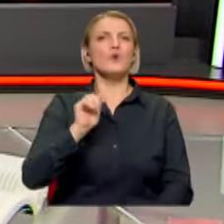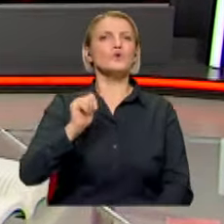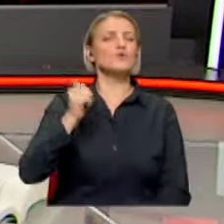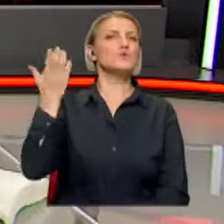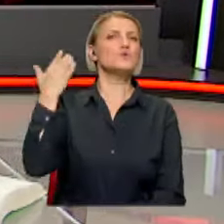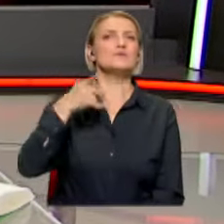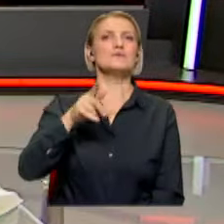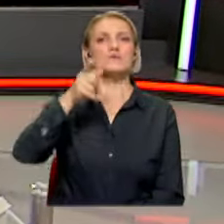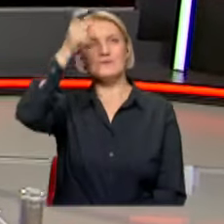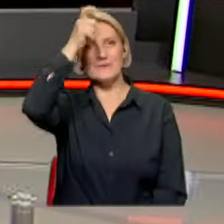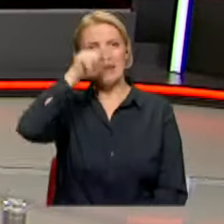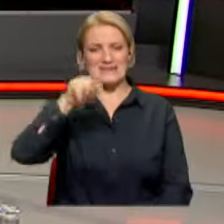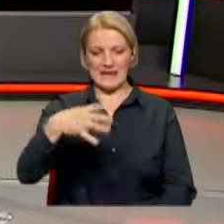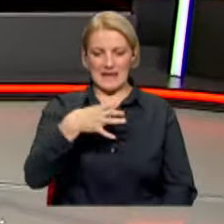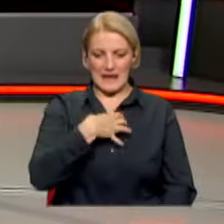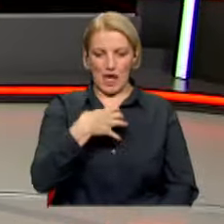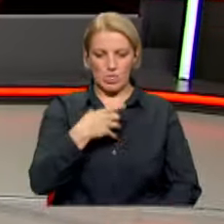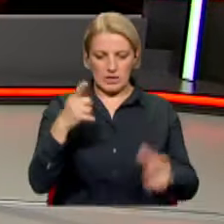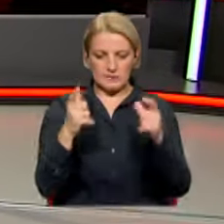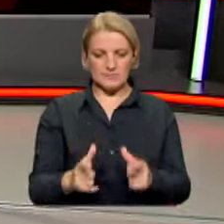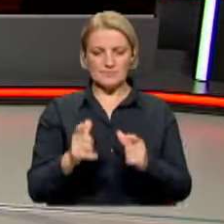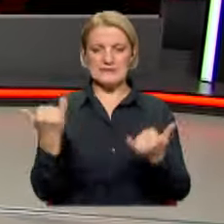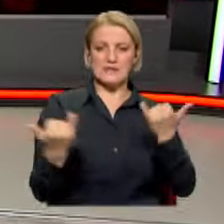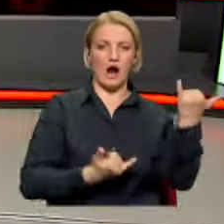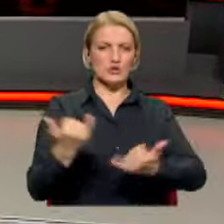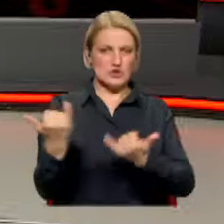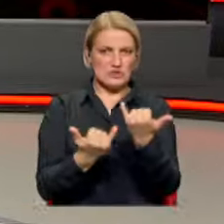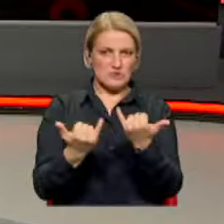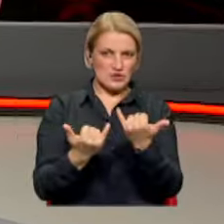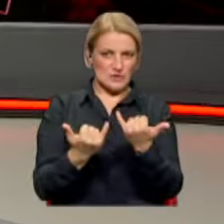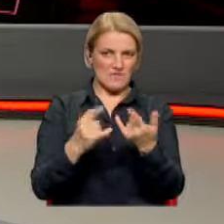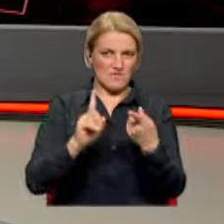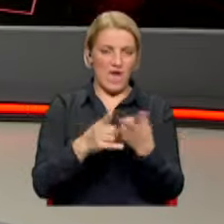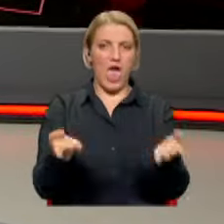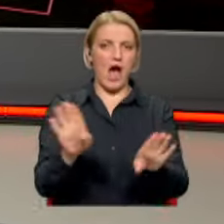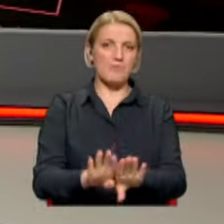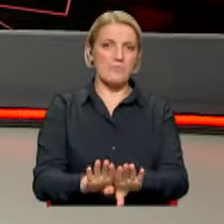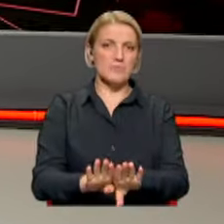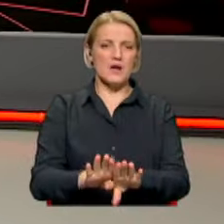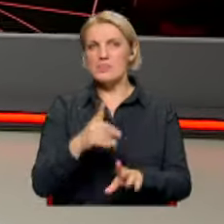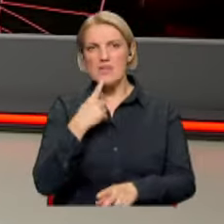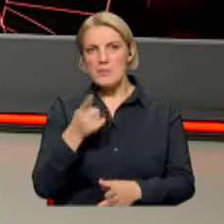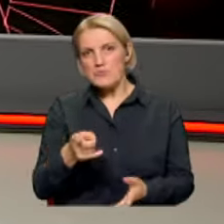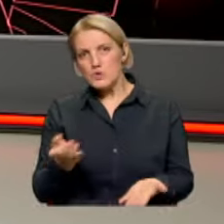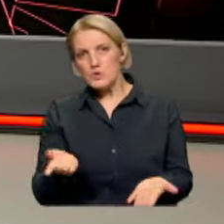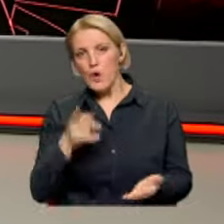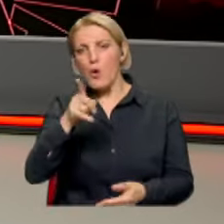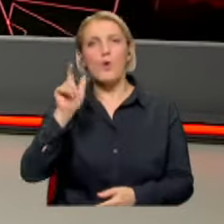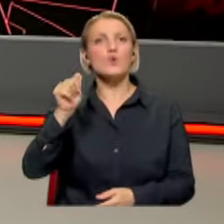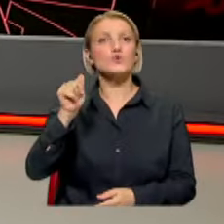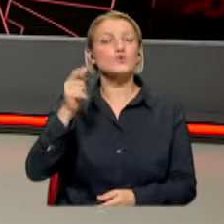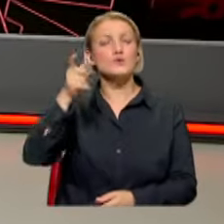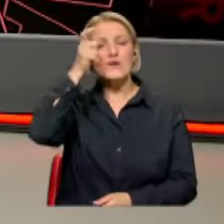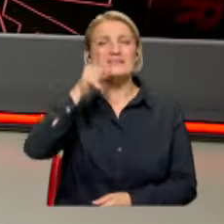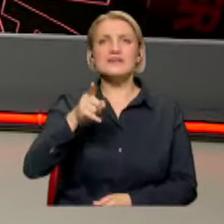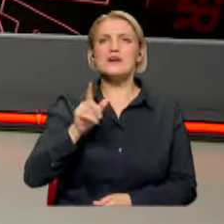türkiyesinde kendi mecrasında tartışılmış ve kapanmış ne demekse bu o günün türkiyesi